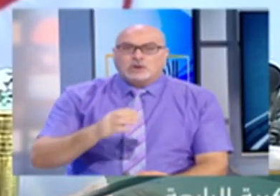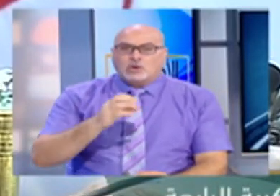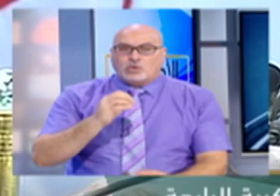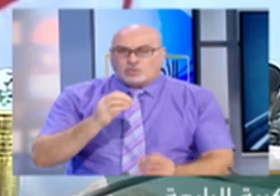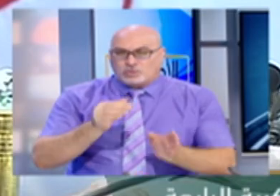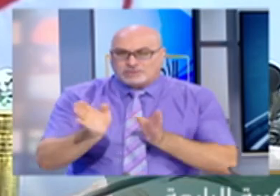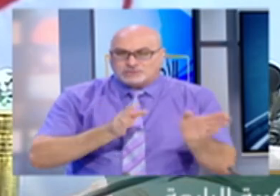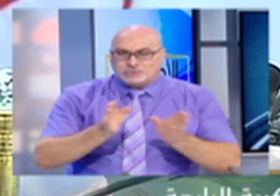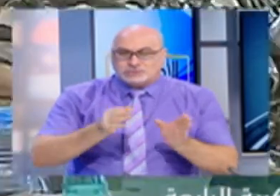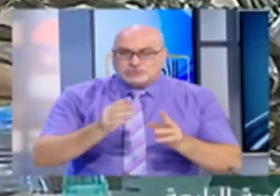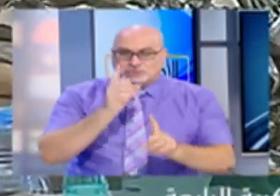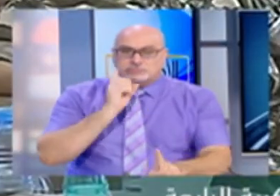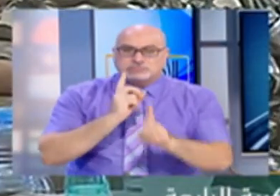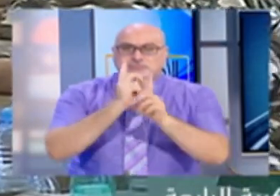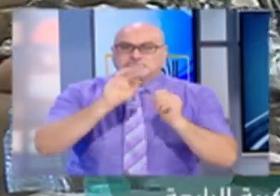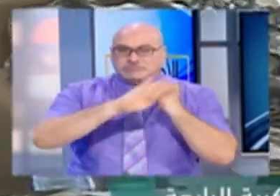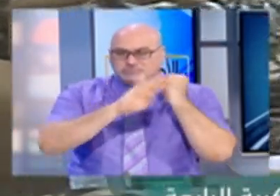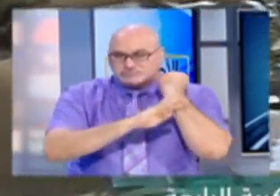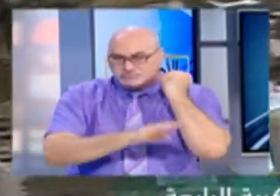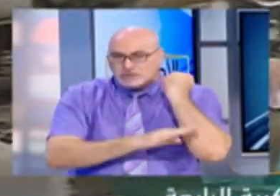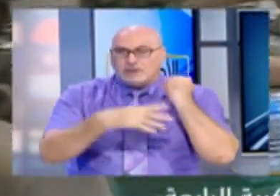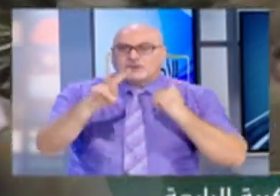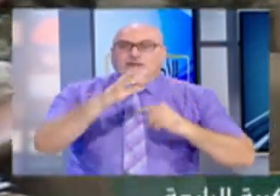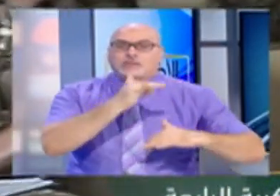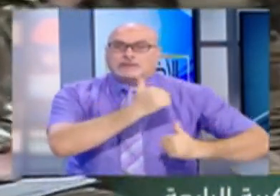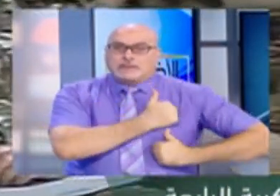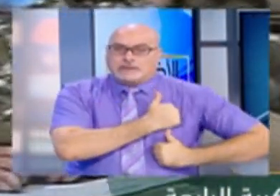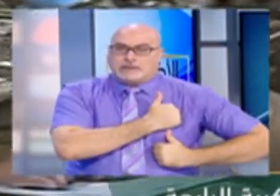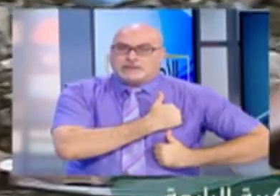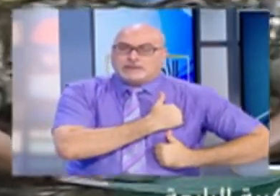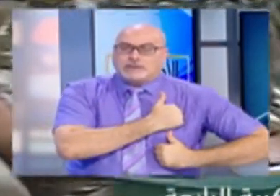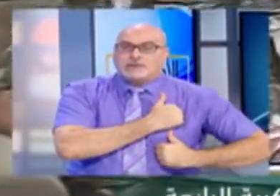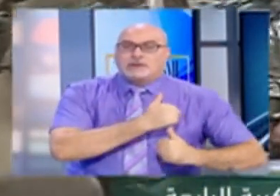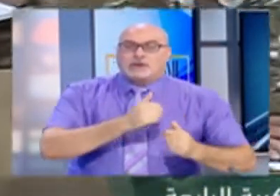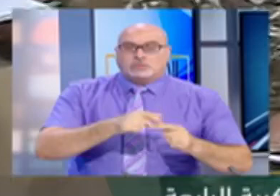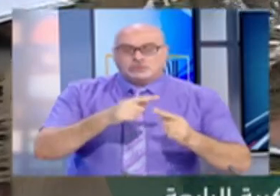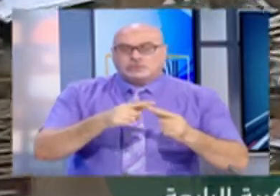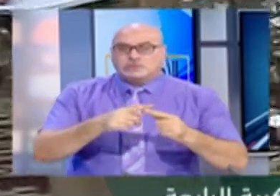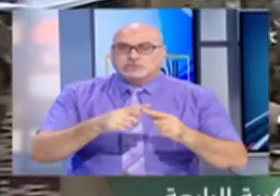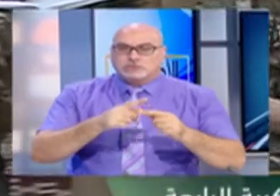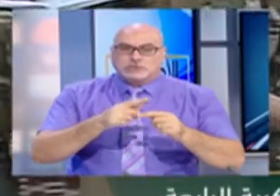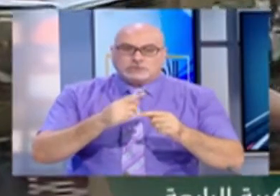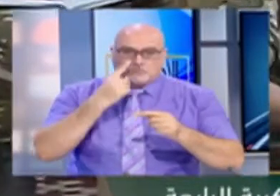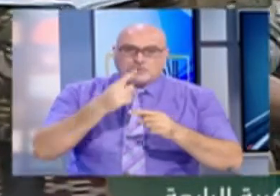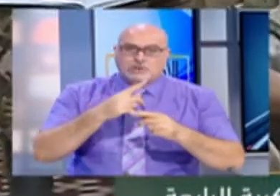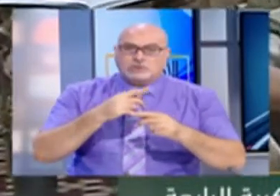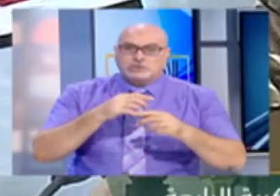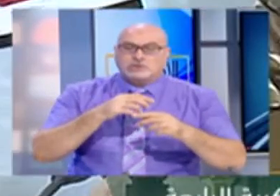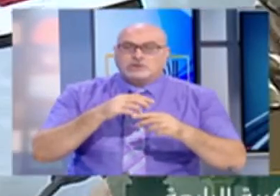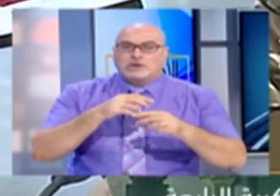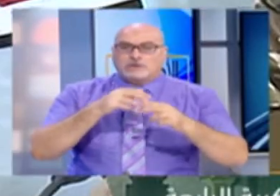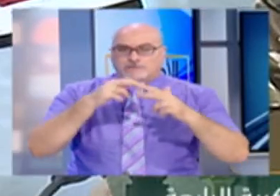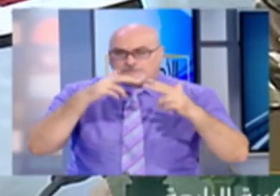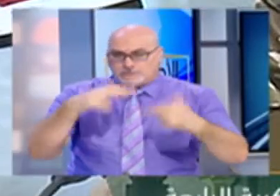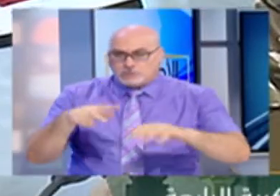لدى التقائه بالإطارات ومستخدمين، والتي تابعها كذلك مستخدمو جميع وحدات